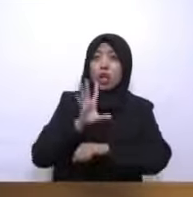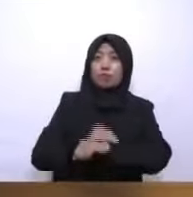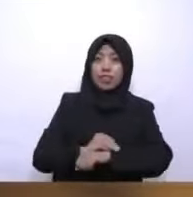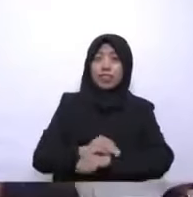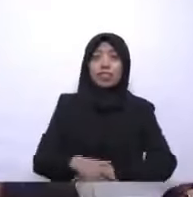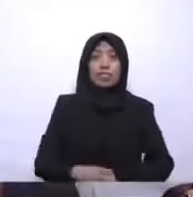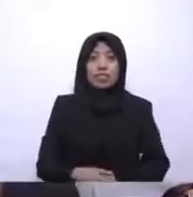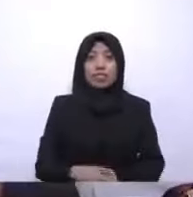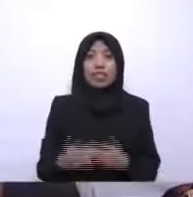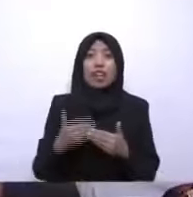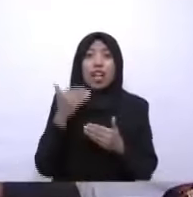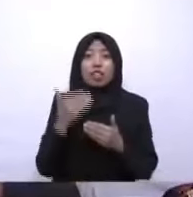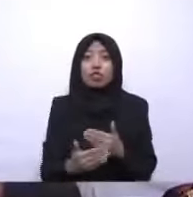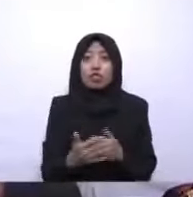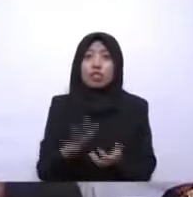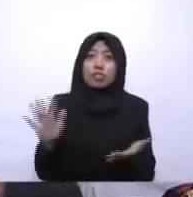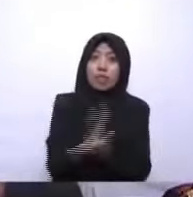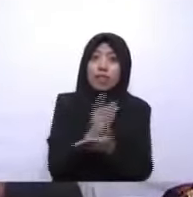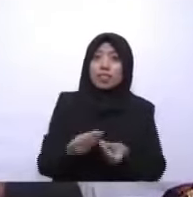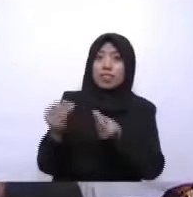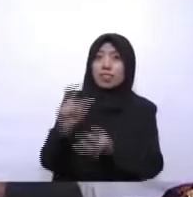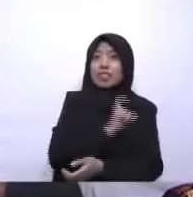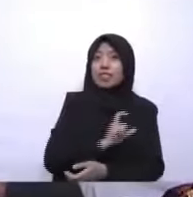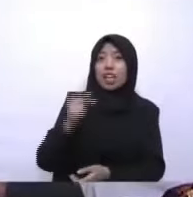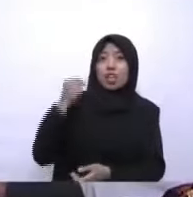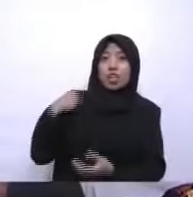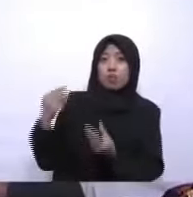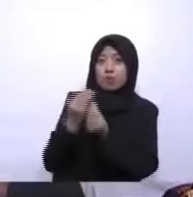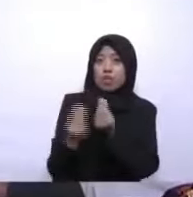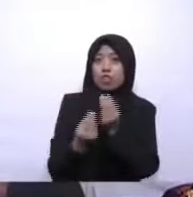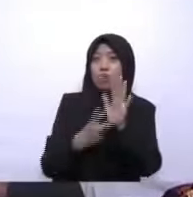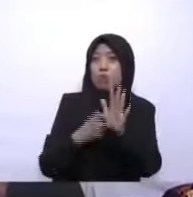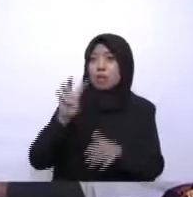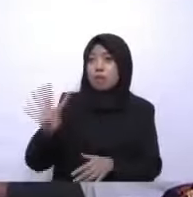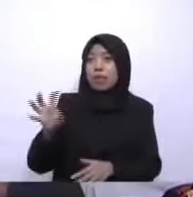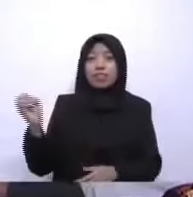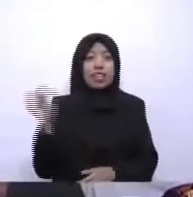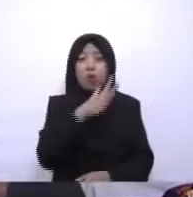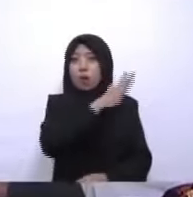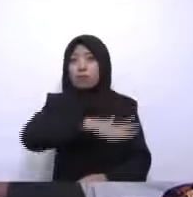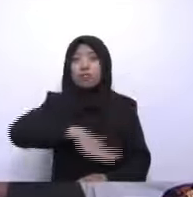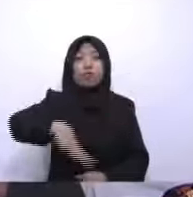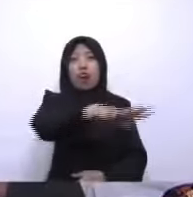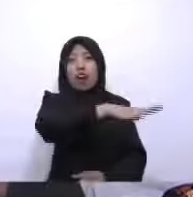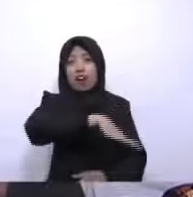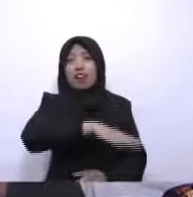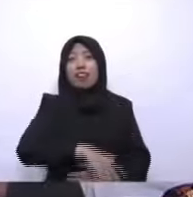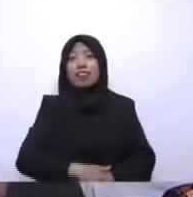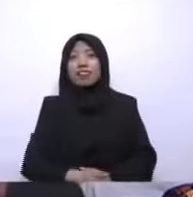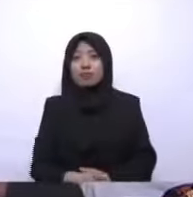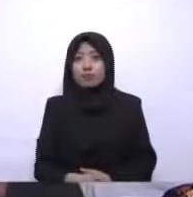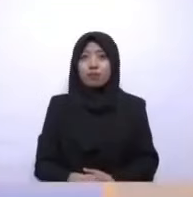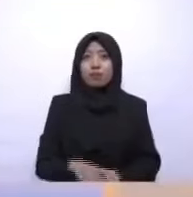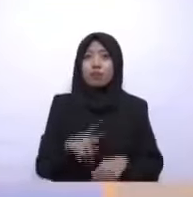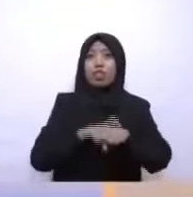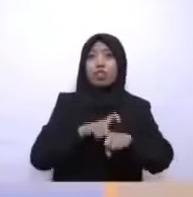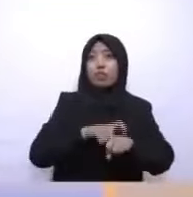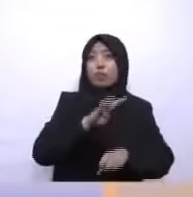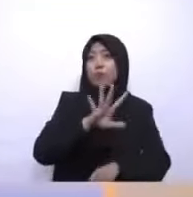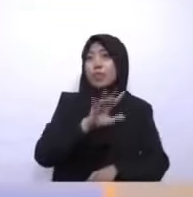kasih. Selanjutnya saya beri kesempatan Cawagup nomor urut 4 untuk menanggapi kembali jawaban seluruh Cawagup. Ya, durasi betul,